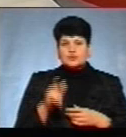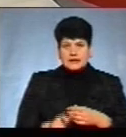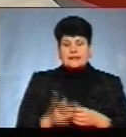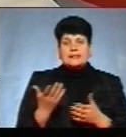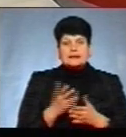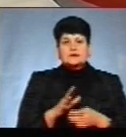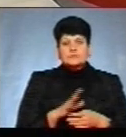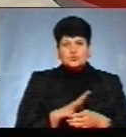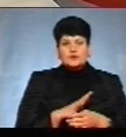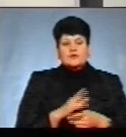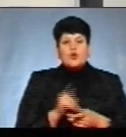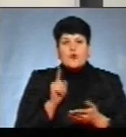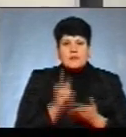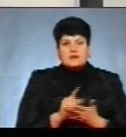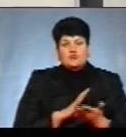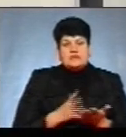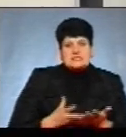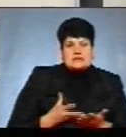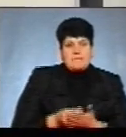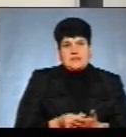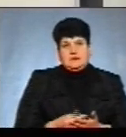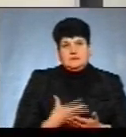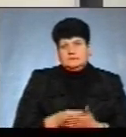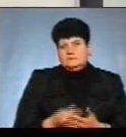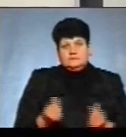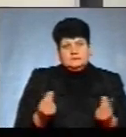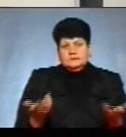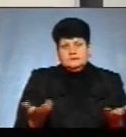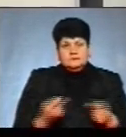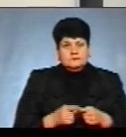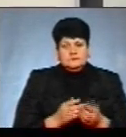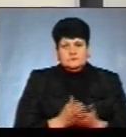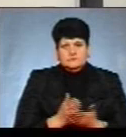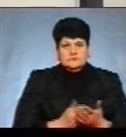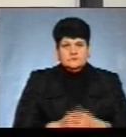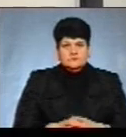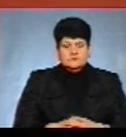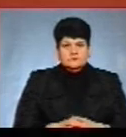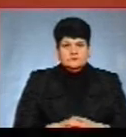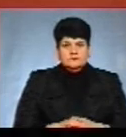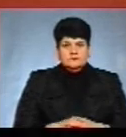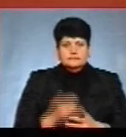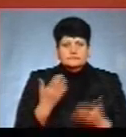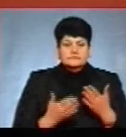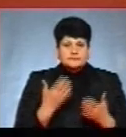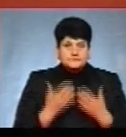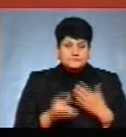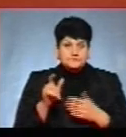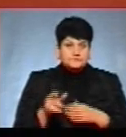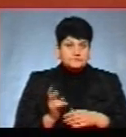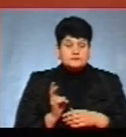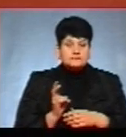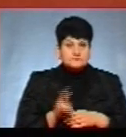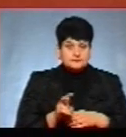пацієнту, який прийшов, він змушений буде заплатити з власної кишені саме за таку послугу. А якщо пацієнт прийде